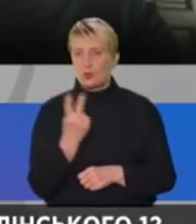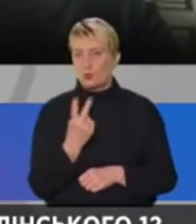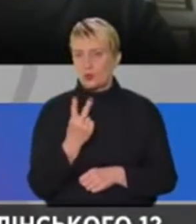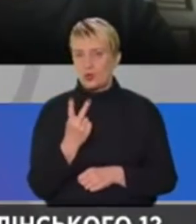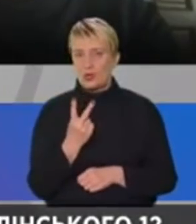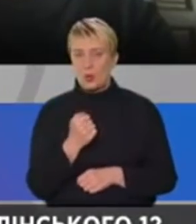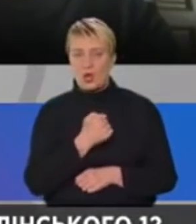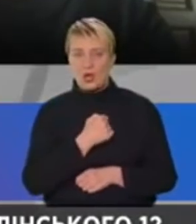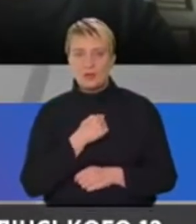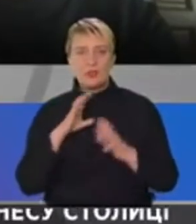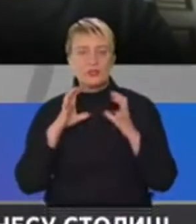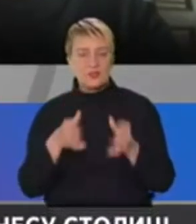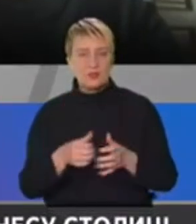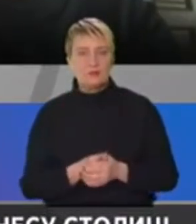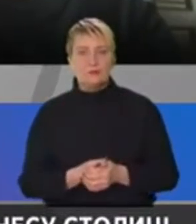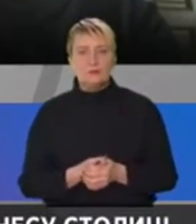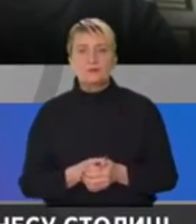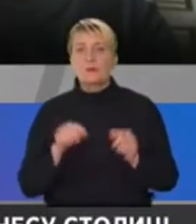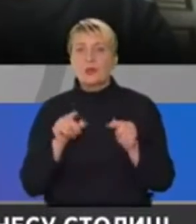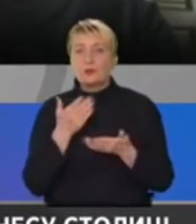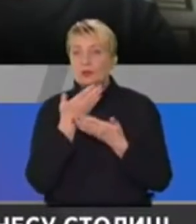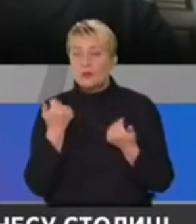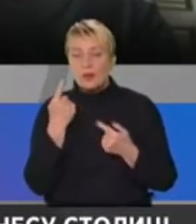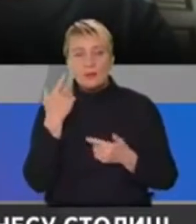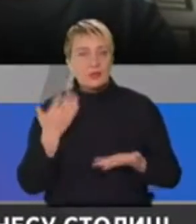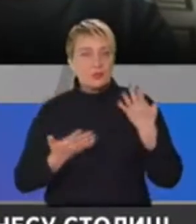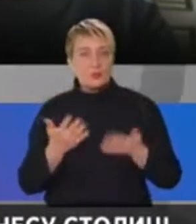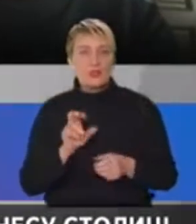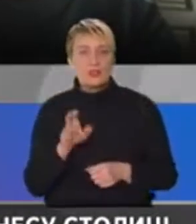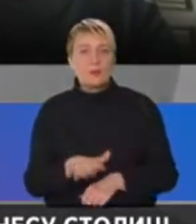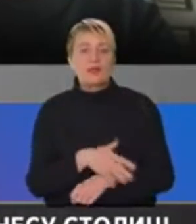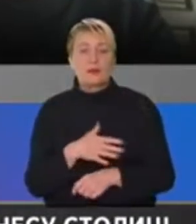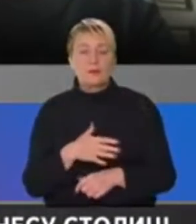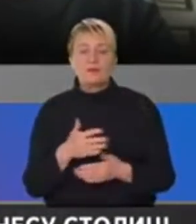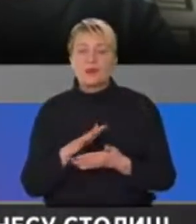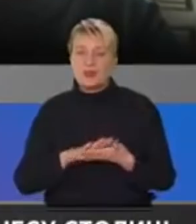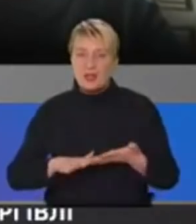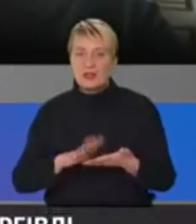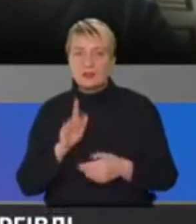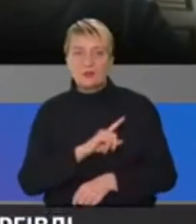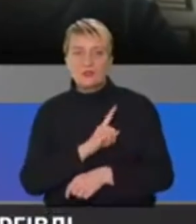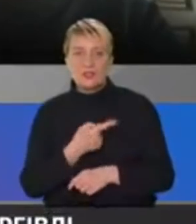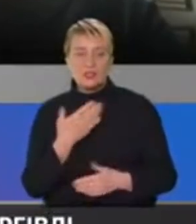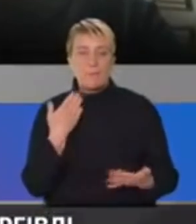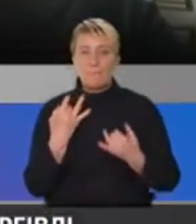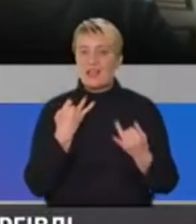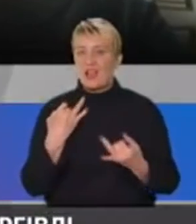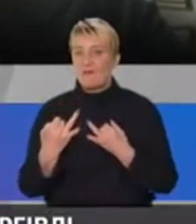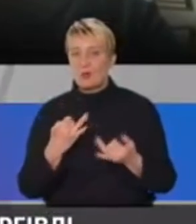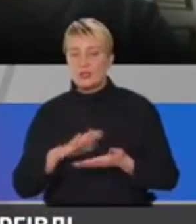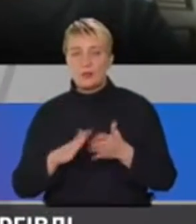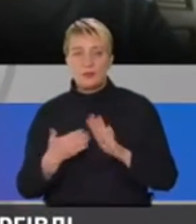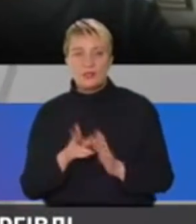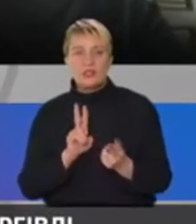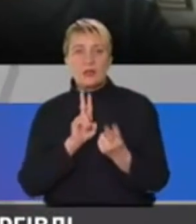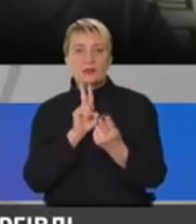армії світу, тут вже немає ні у кого сумнівів. І чим далі, тим більше, тим сильніші будуть наші переговорні позиції під час